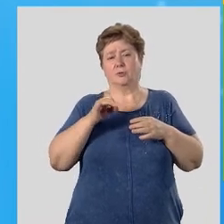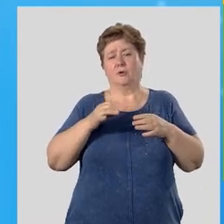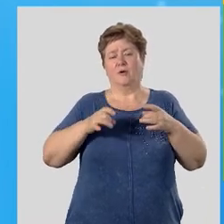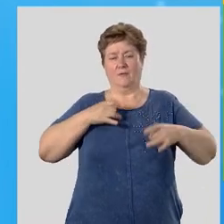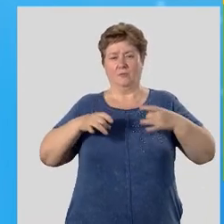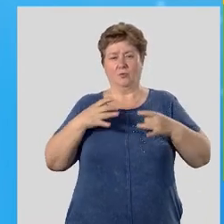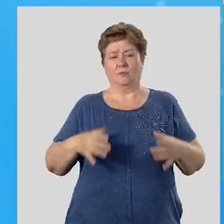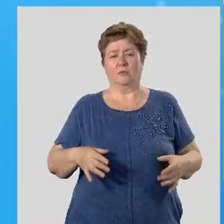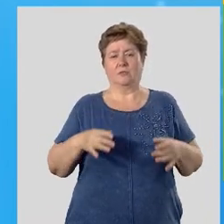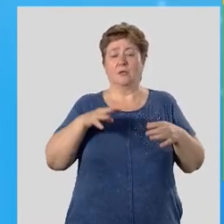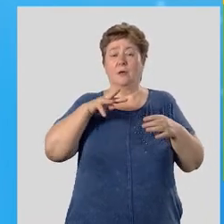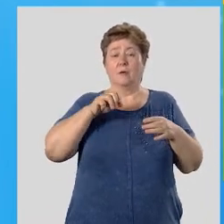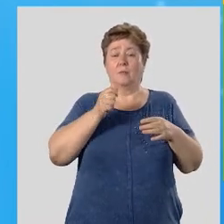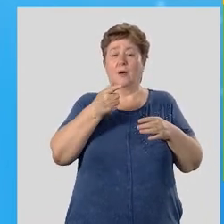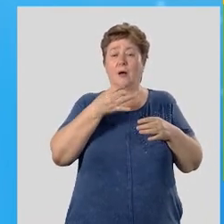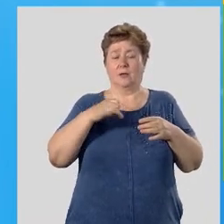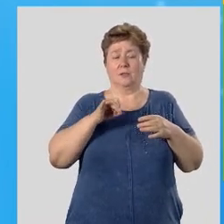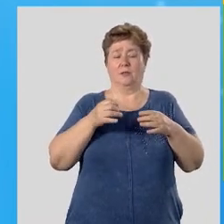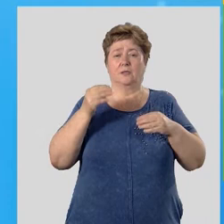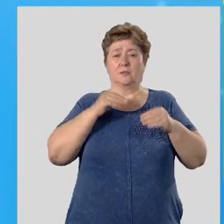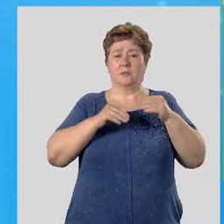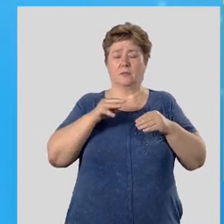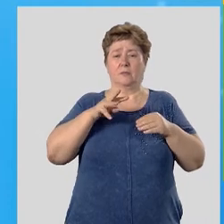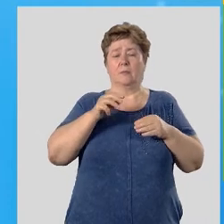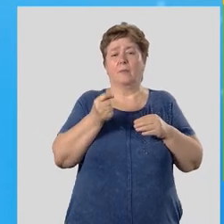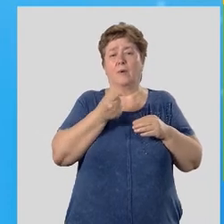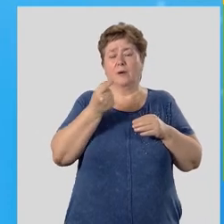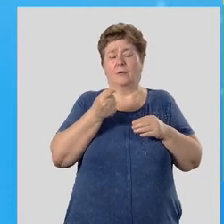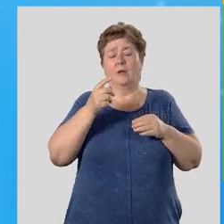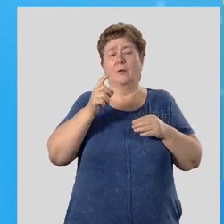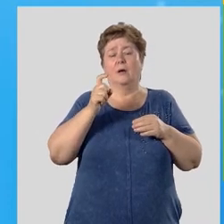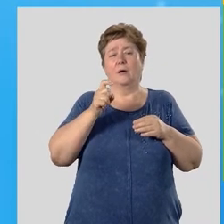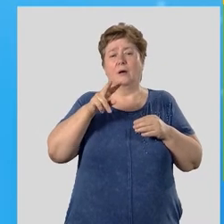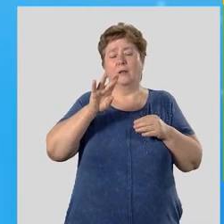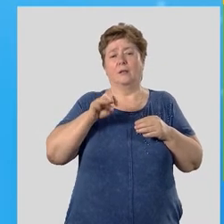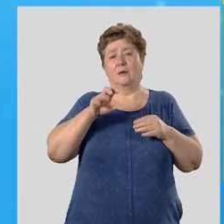возбудимости. Магний содержится в молекулах хлорофилла.